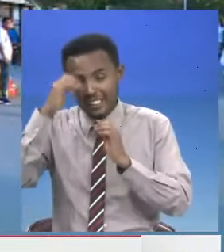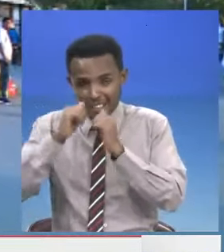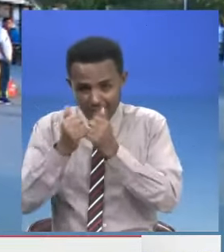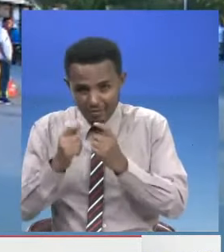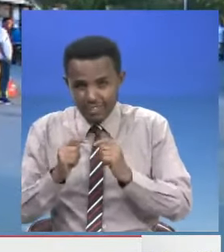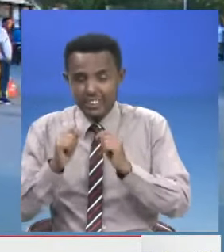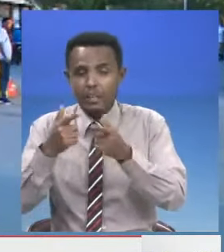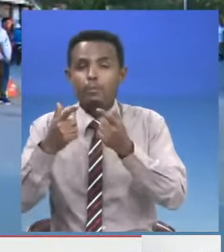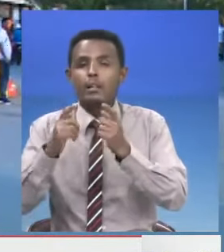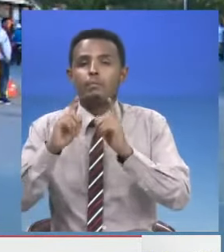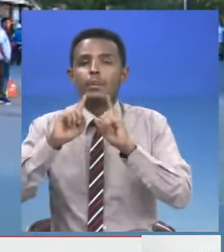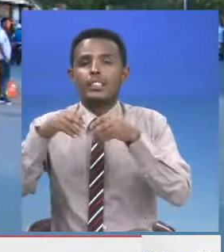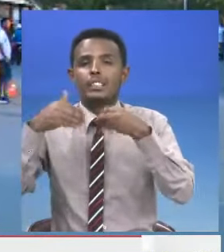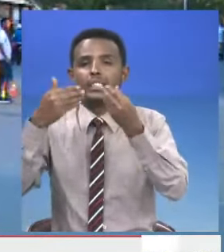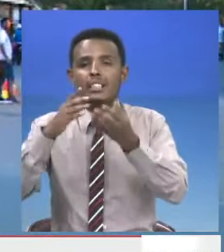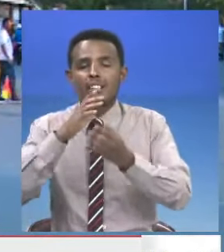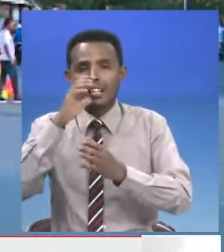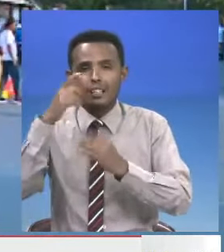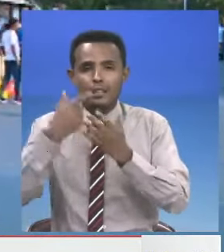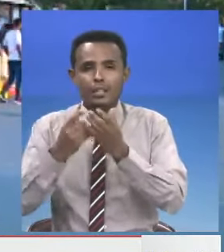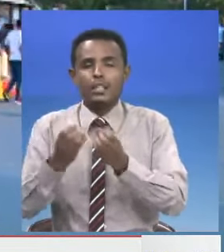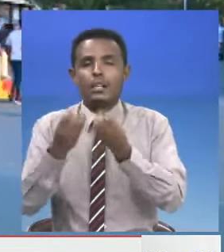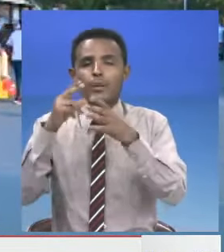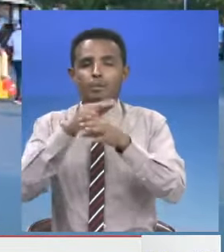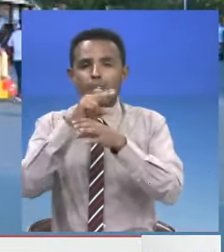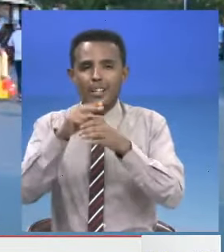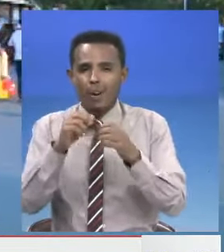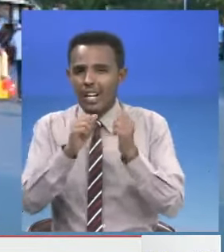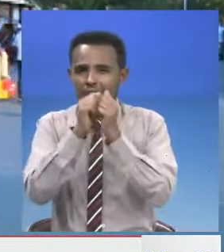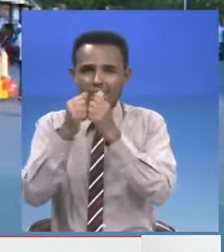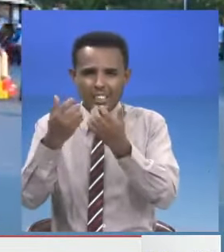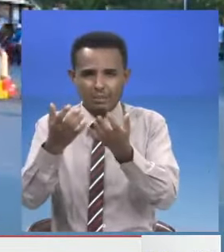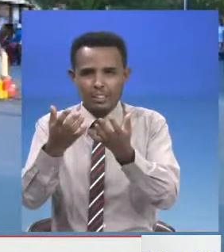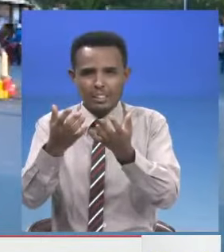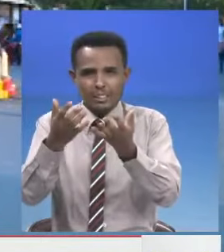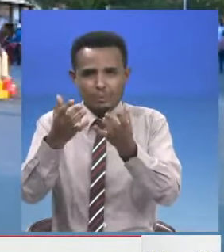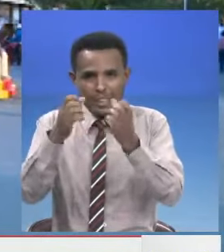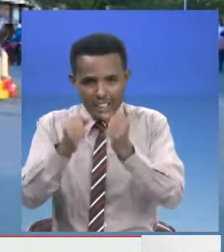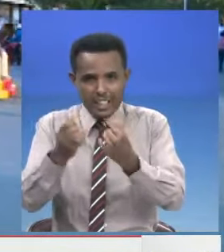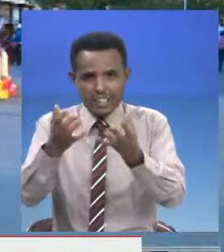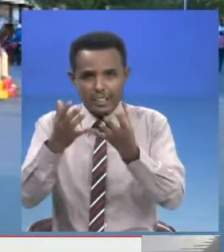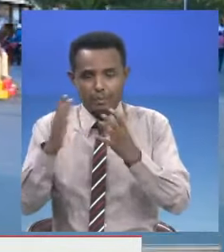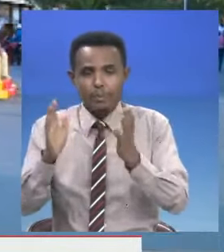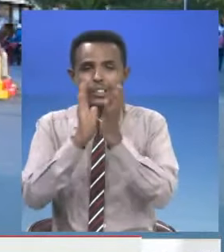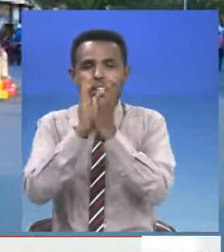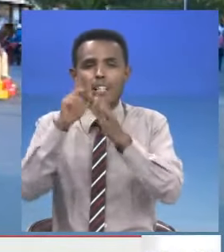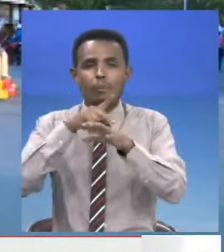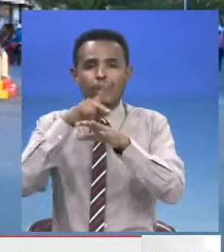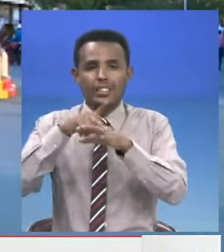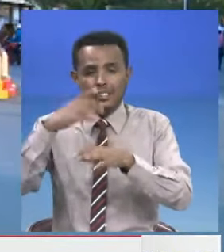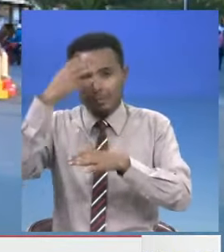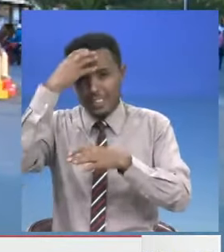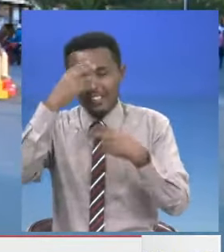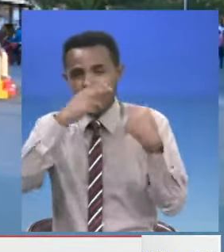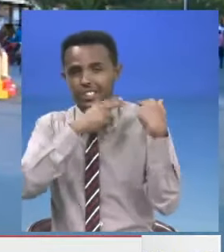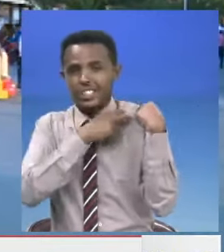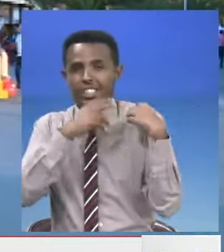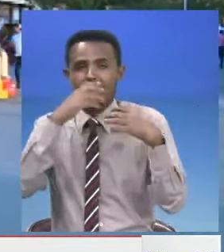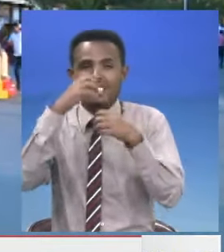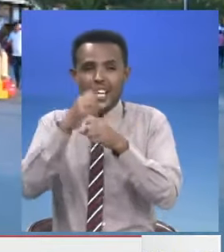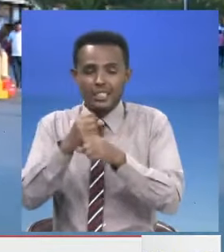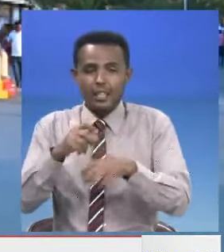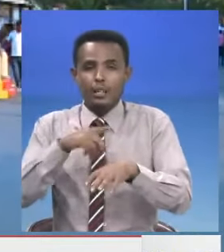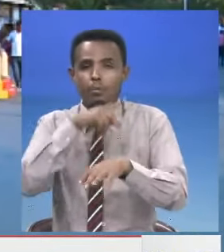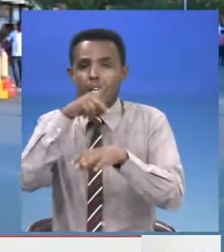እየሰጠ አይደለም። ስለዚህ ህብረ ብሔራዊ አንድነትን ማጠናከር ከተፈለገ ብልጽግና ፓርቲ የመንግስትን ስልጣን እንደያዘ